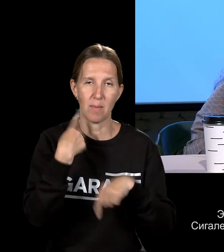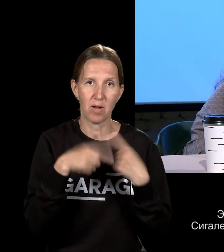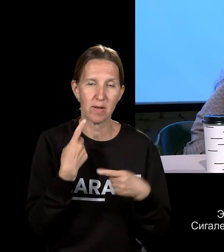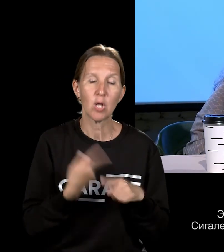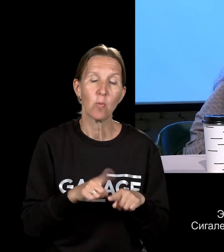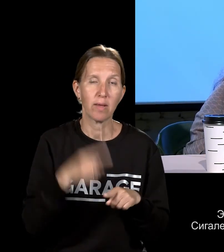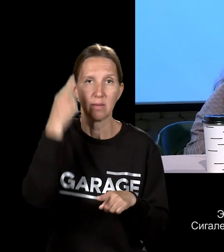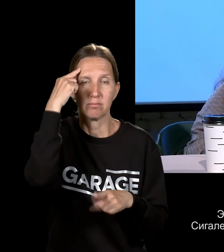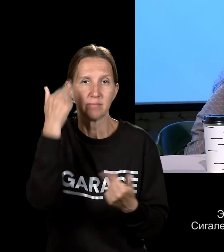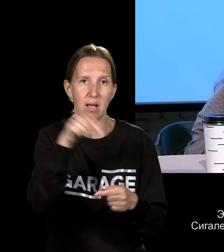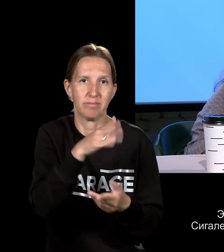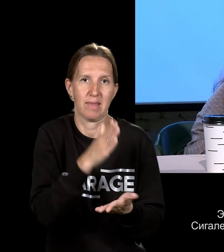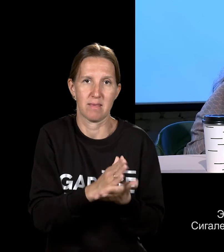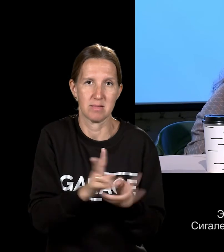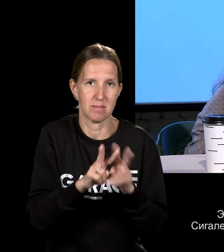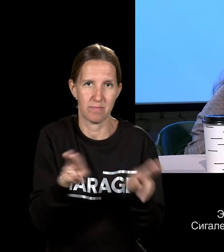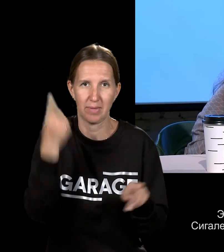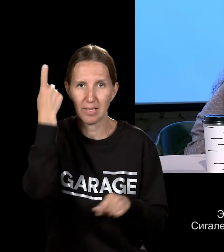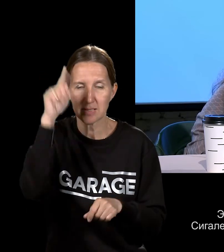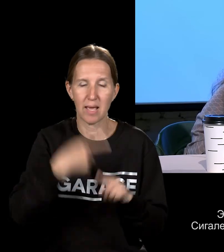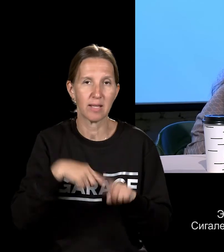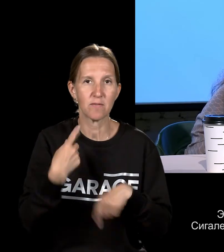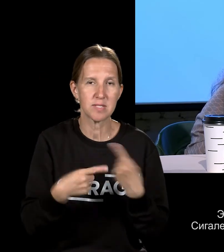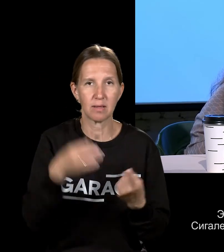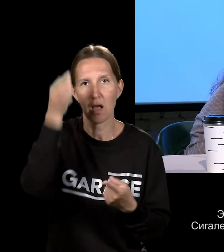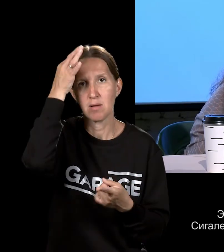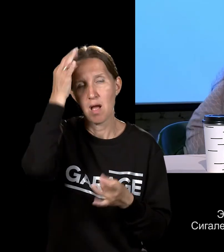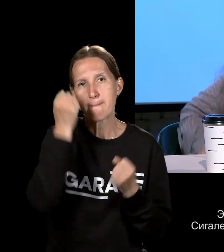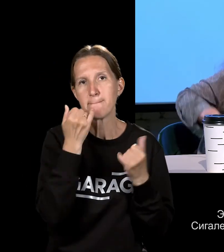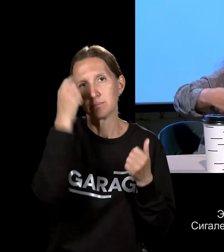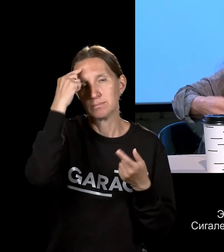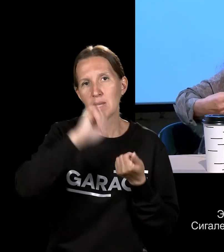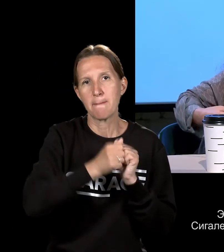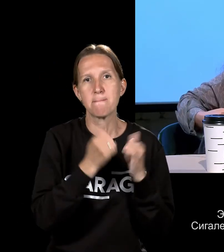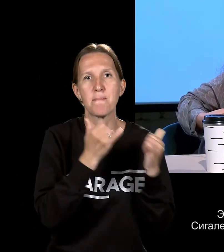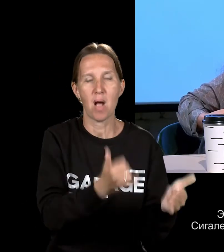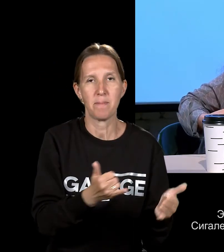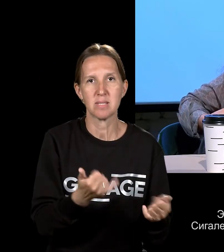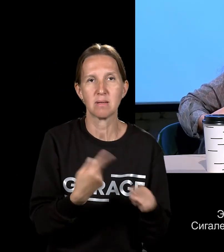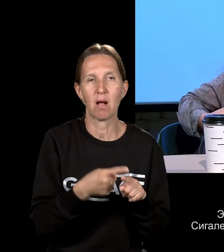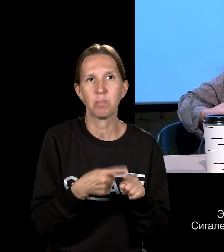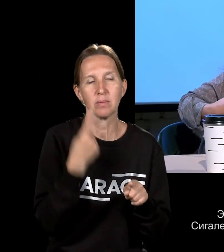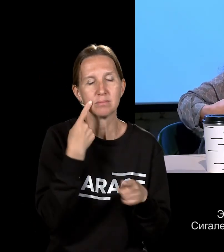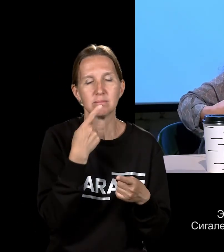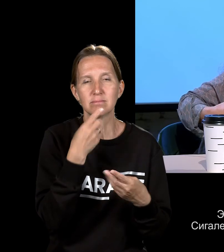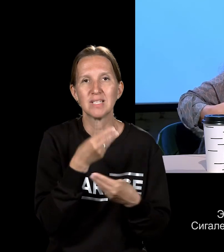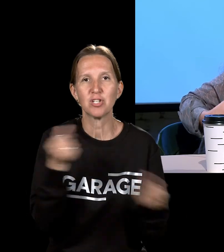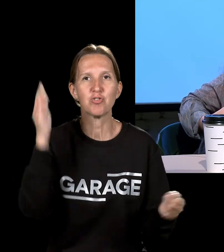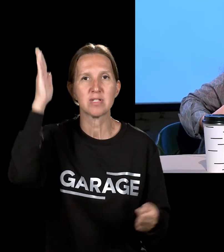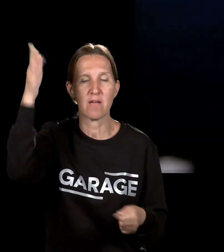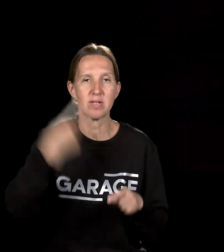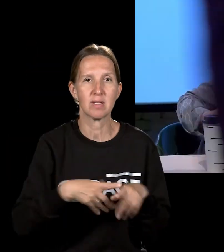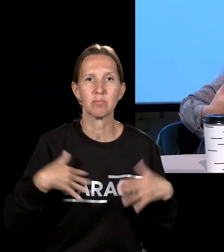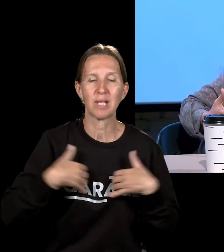в первую очередь принято о нем говорить, но, конечно, это присутствует там, что это всегда некая память, что это всегда некий след